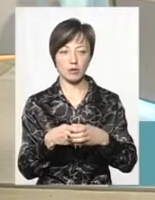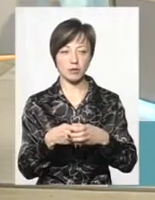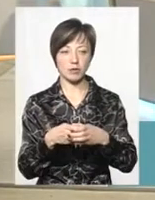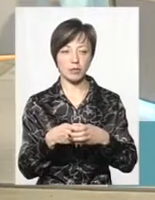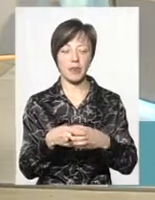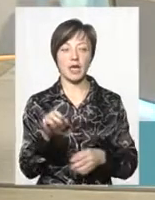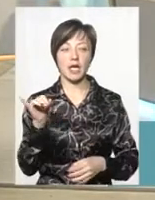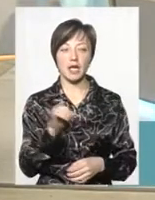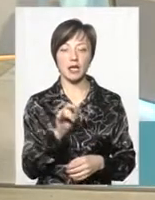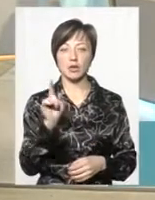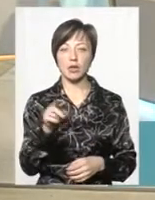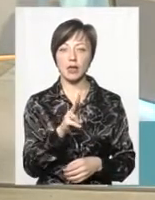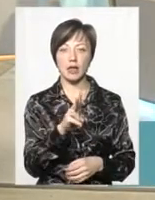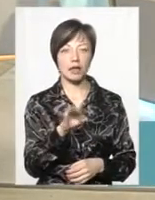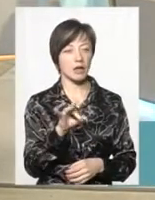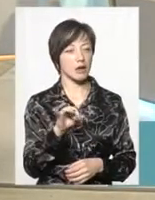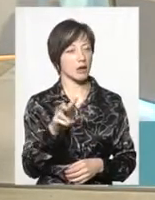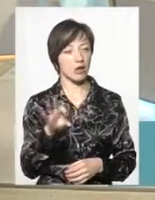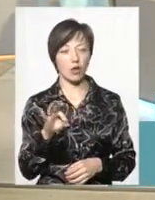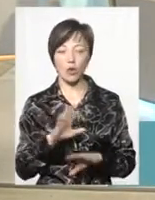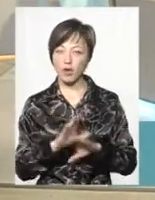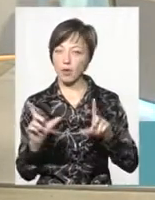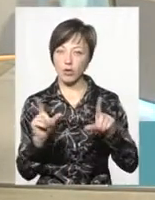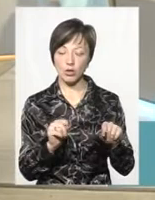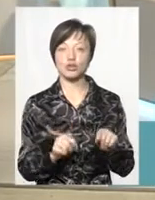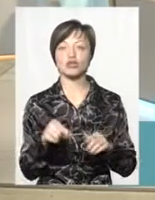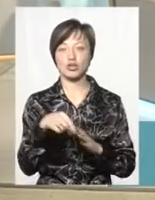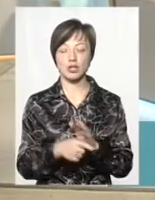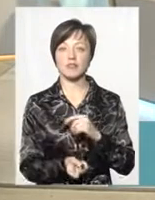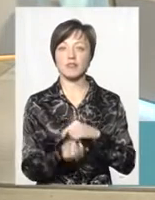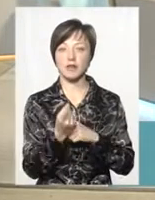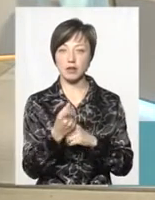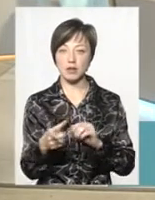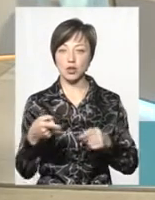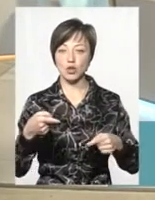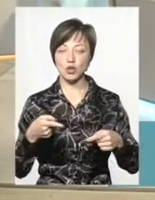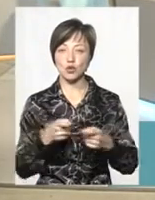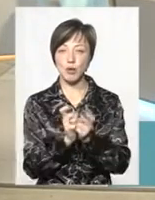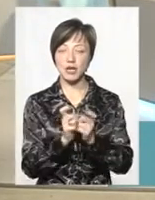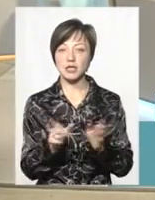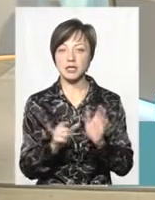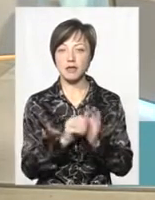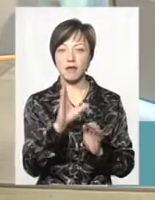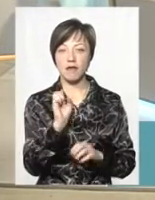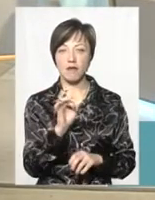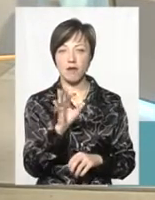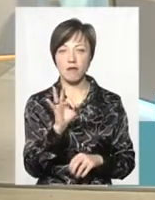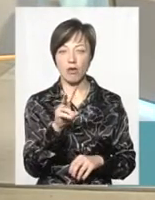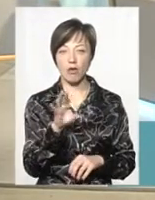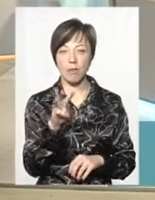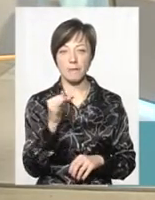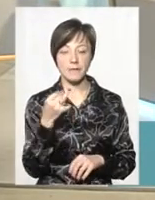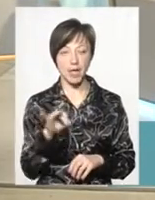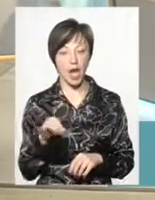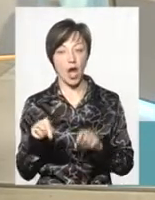і туди Кирило не поїхав. Значить, виникли суперечки з Варфоломієм. Тепер, цього року,